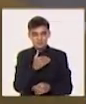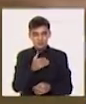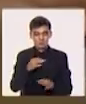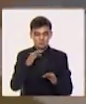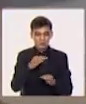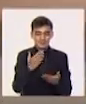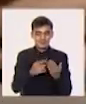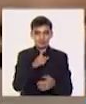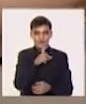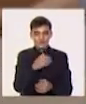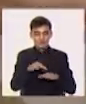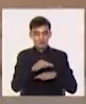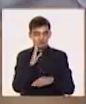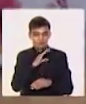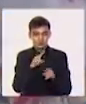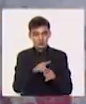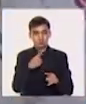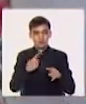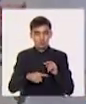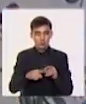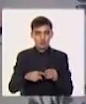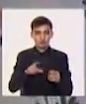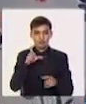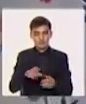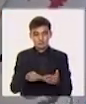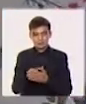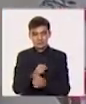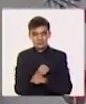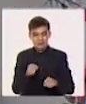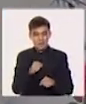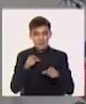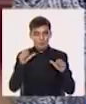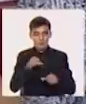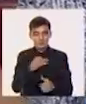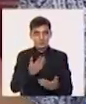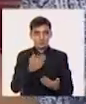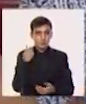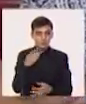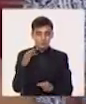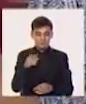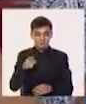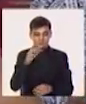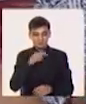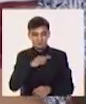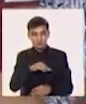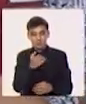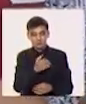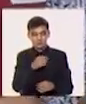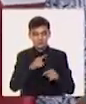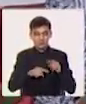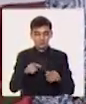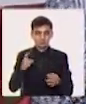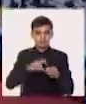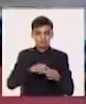мұрагері болмаса банктың ол қарызды басқа адамнан өндіруіне құқы жоқ. Егер ол қарыз үшін басқа адам қаржы ұйымына кепіл ретінде